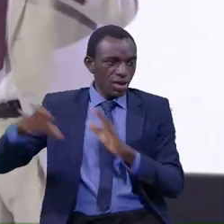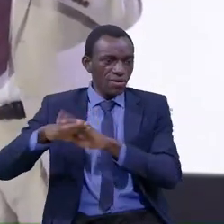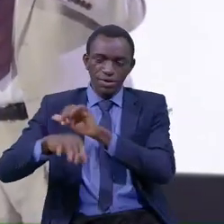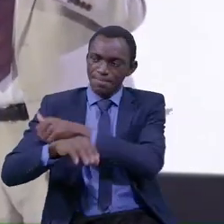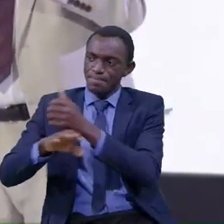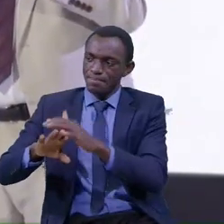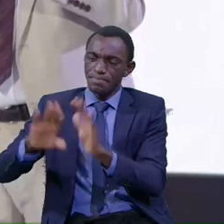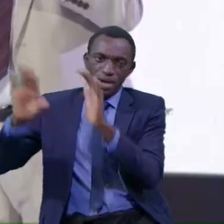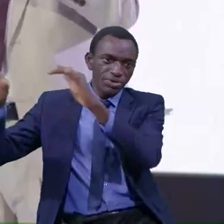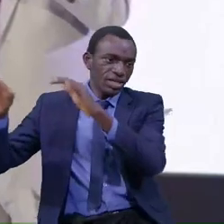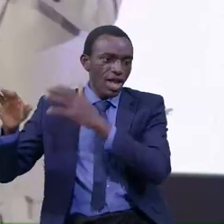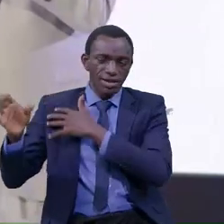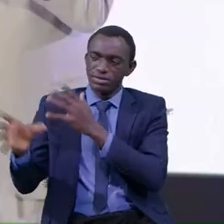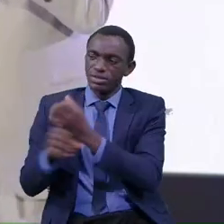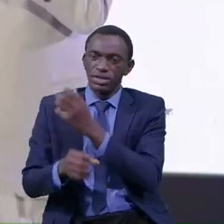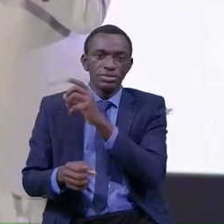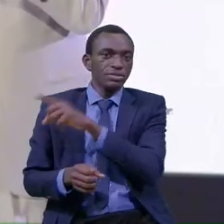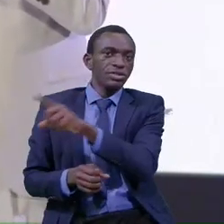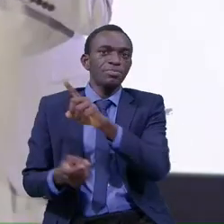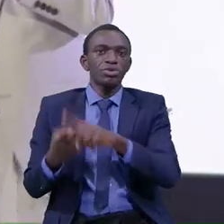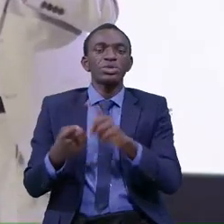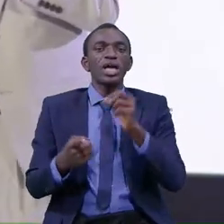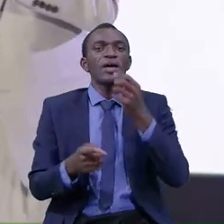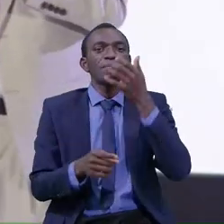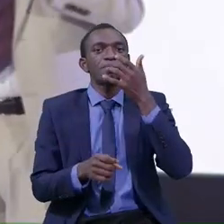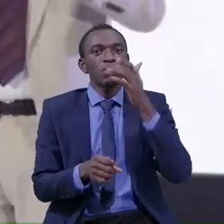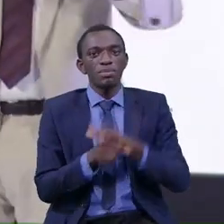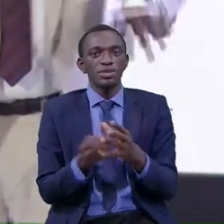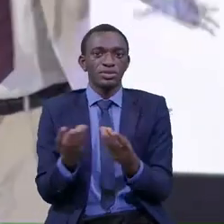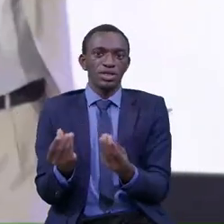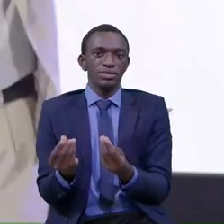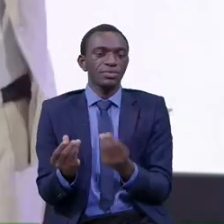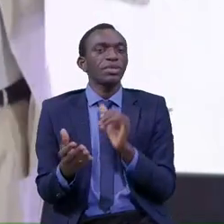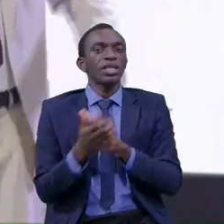la terre promise. Ça, c'est un but. Josué,